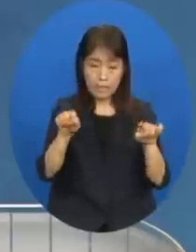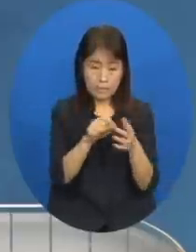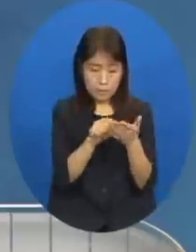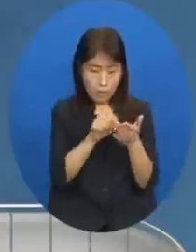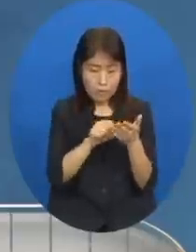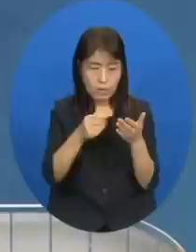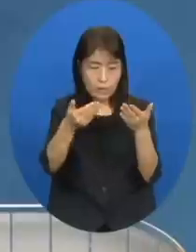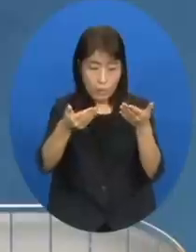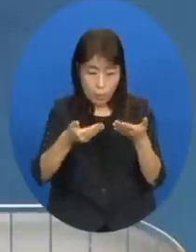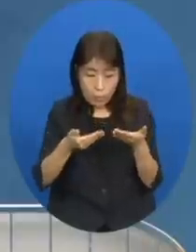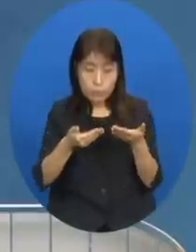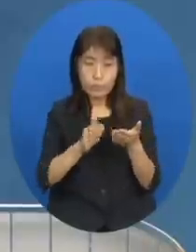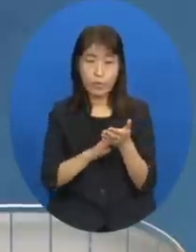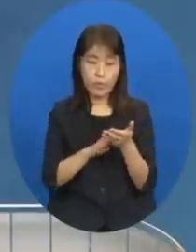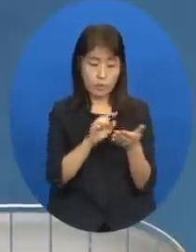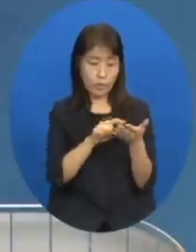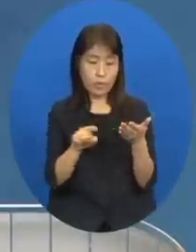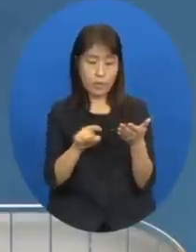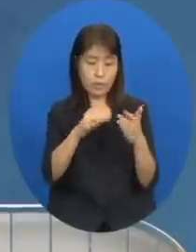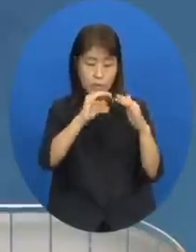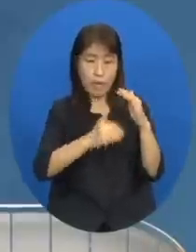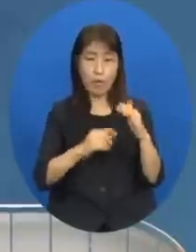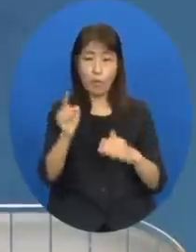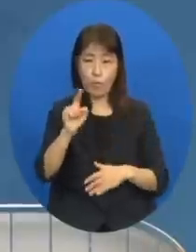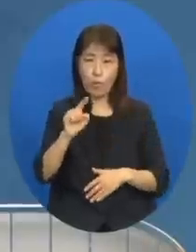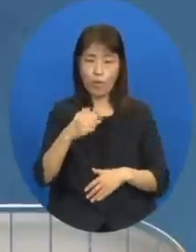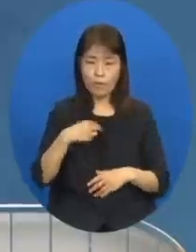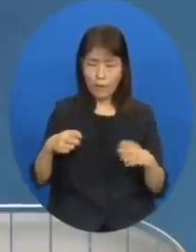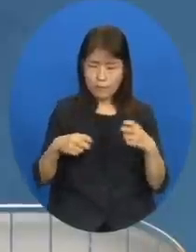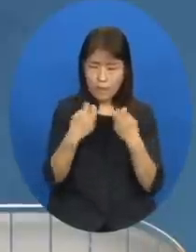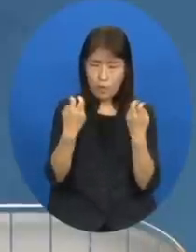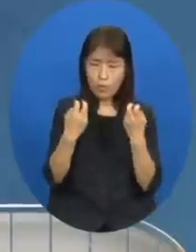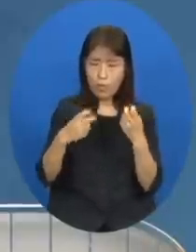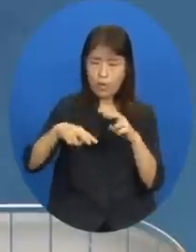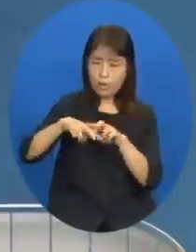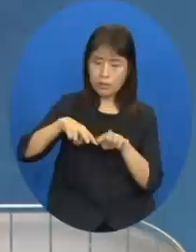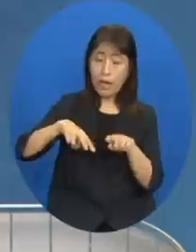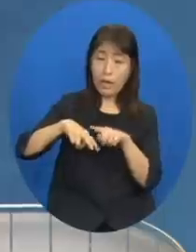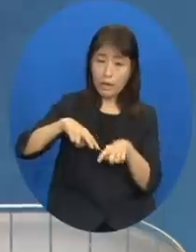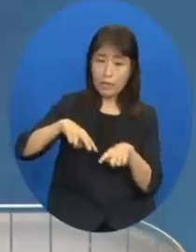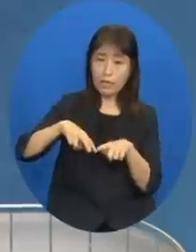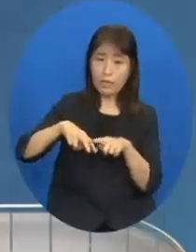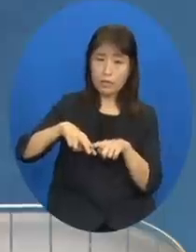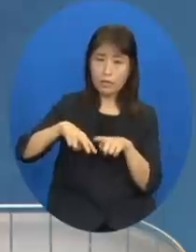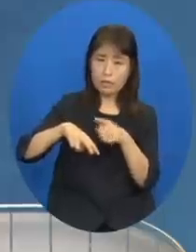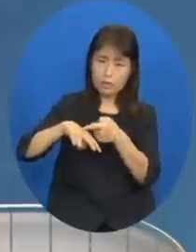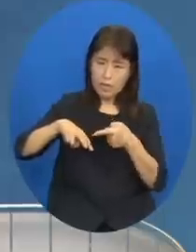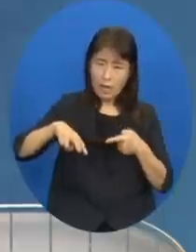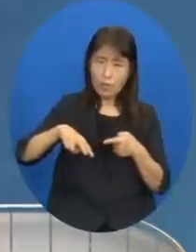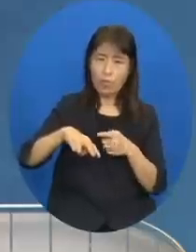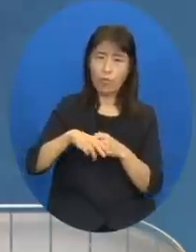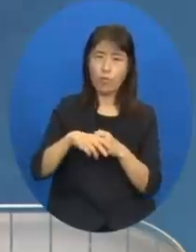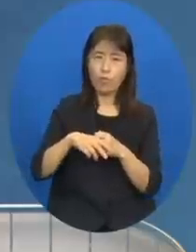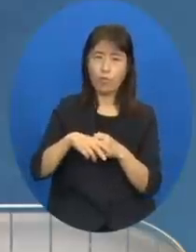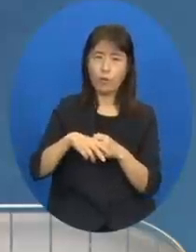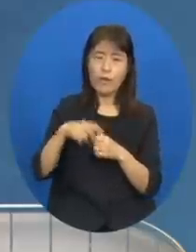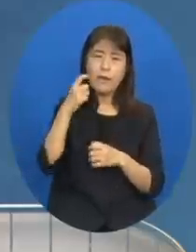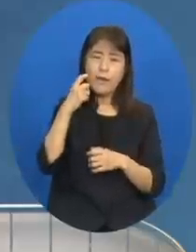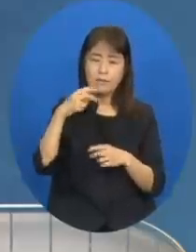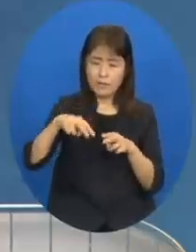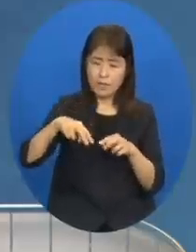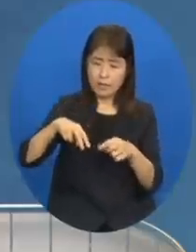거기에 이렇게 쓰여져 있었습니다 불의의 사고로 두 다리를 절단하고 의족을 착용하고